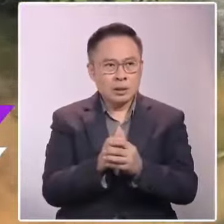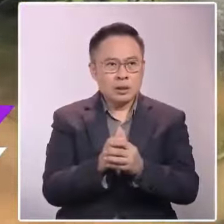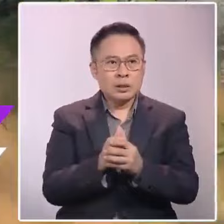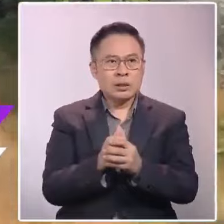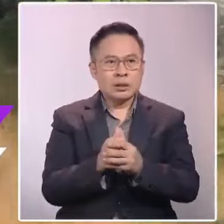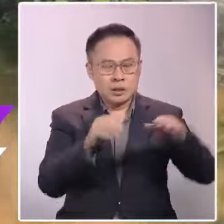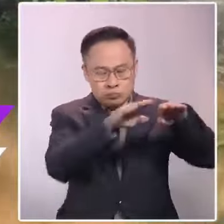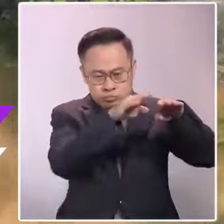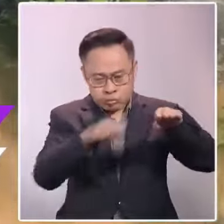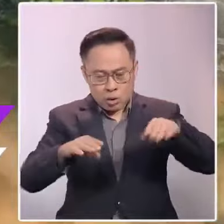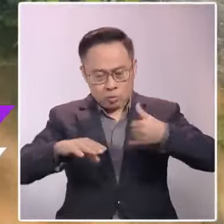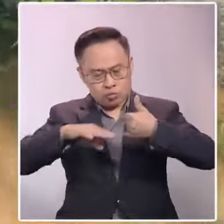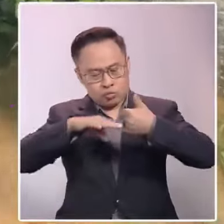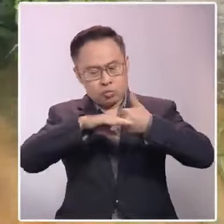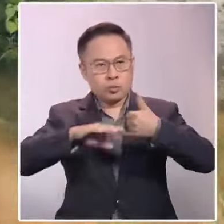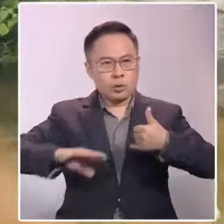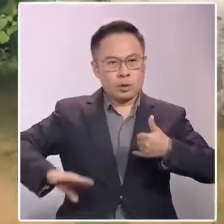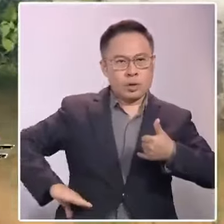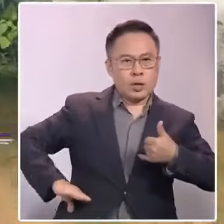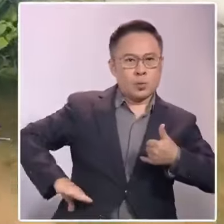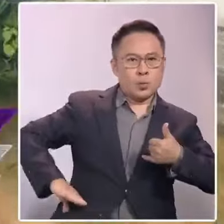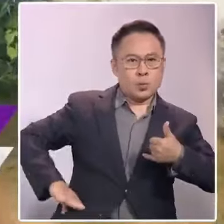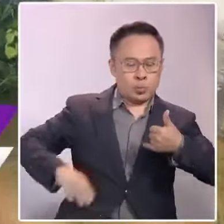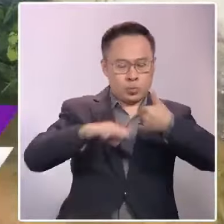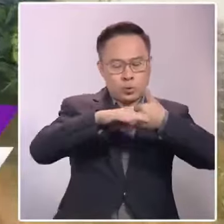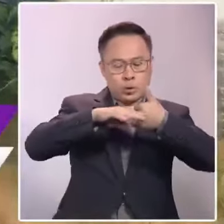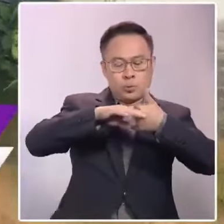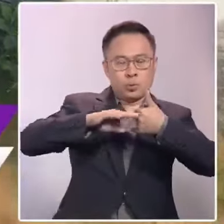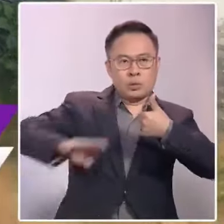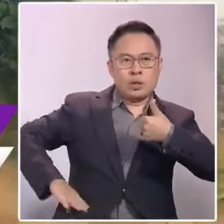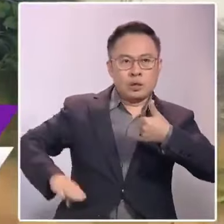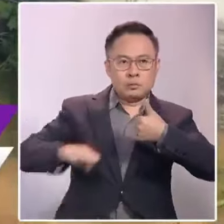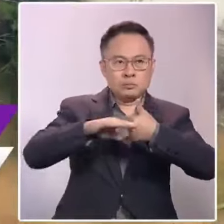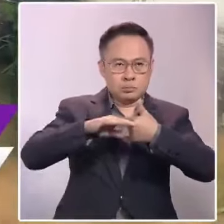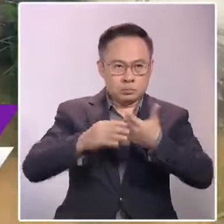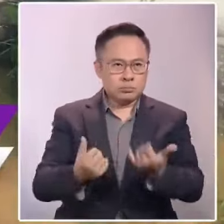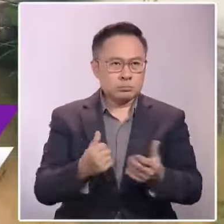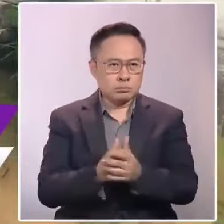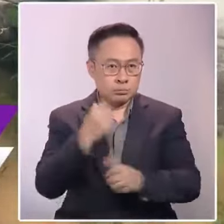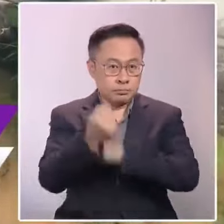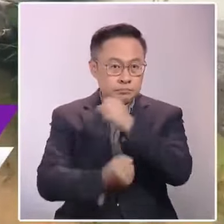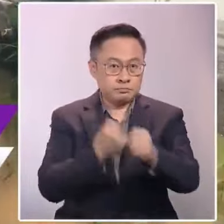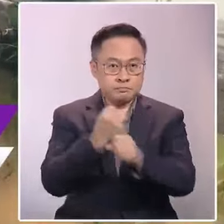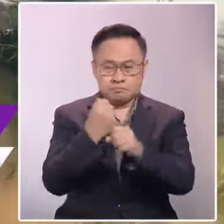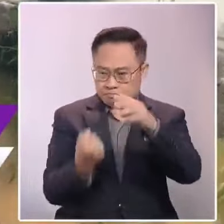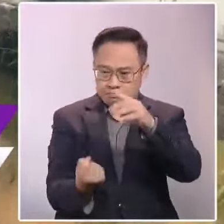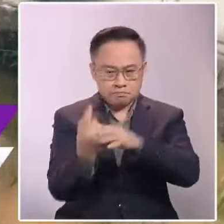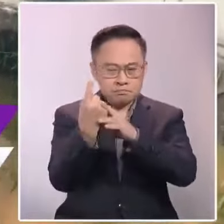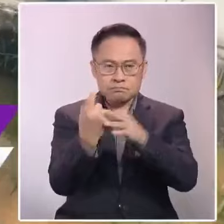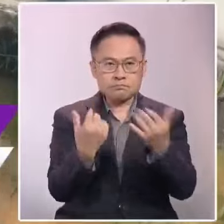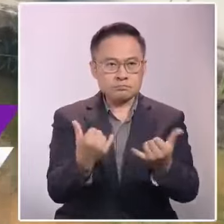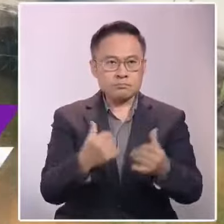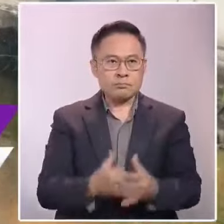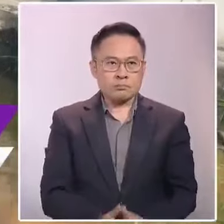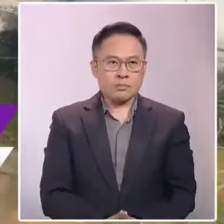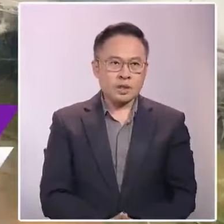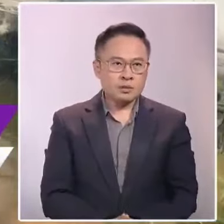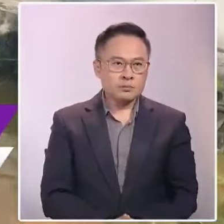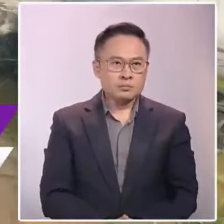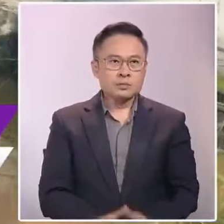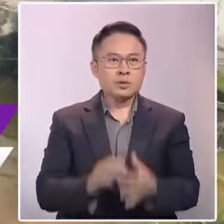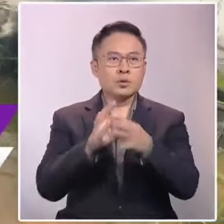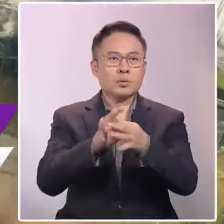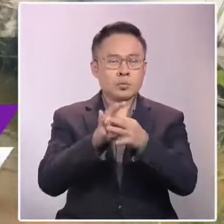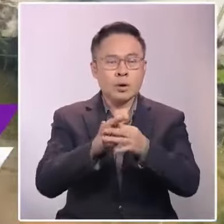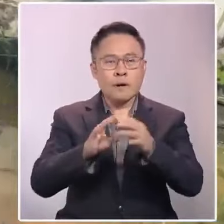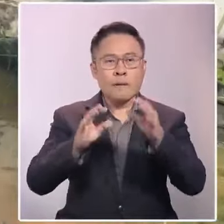อพยพมา สูงครับระดับเอวคร ับ ระดับเอวแล้วพี่ไม่เคยเจอนะ ไม่เคยเจอครับเพิ่งเคยเจอเนี่ยครับ ครับแล้ว2ตัวนี่คือไงฮะเป็นห่วงมันไงฮ